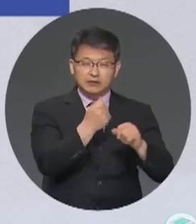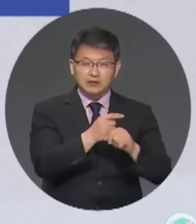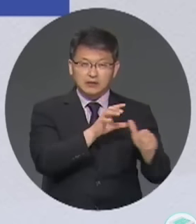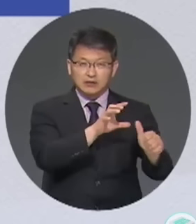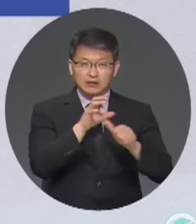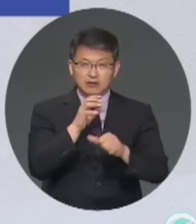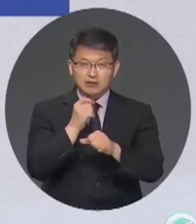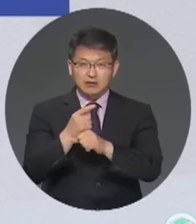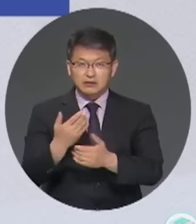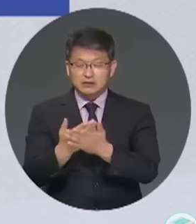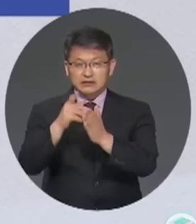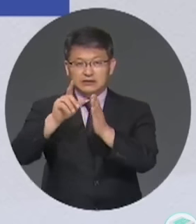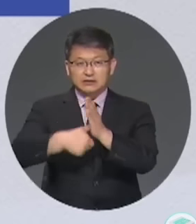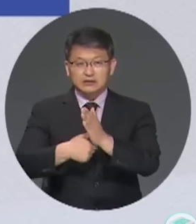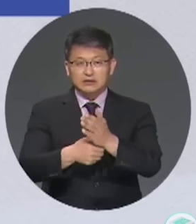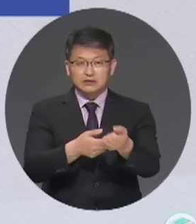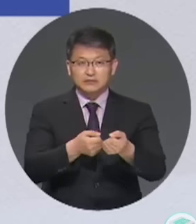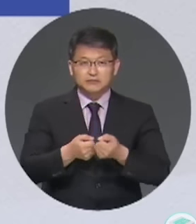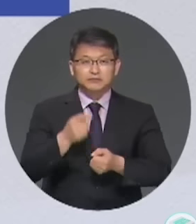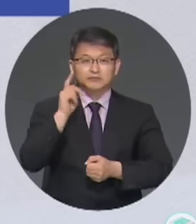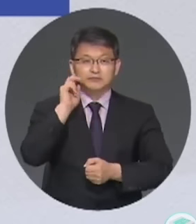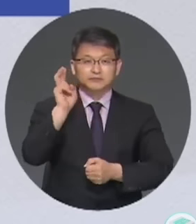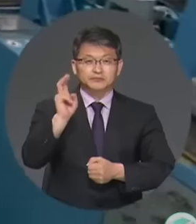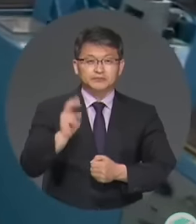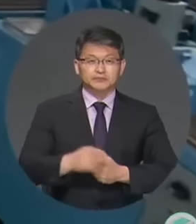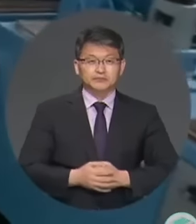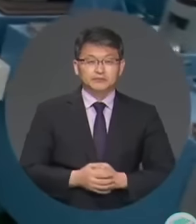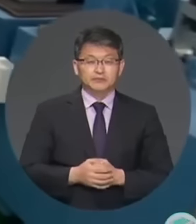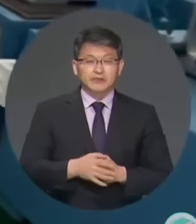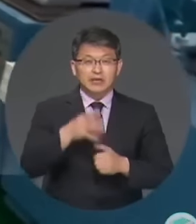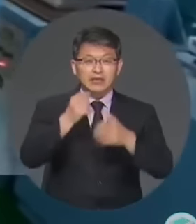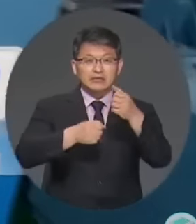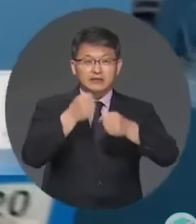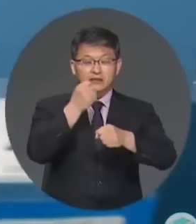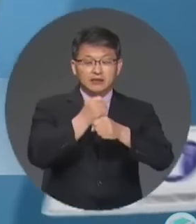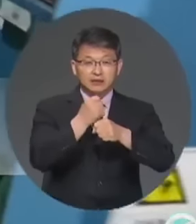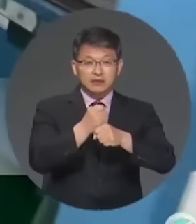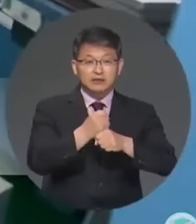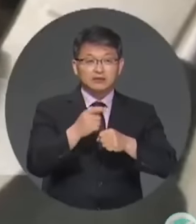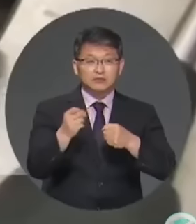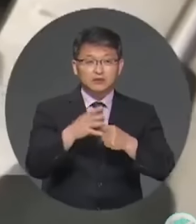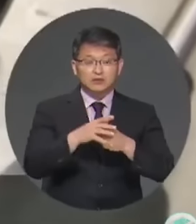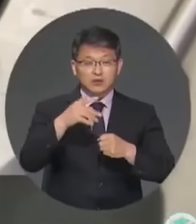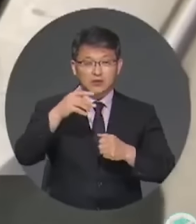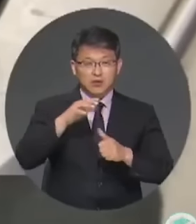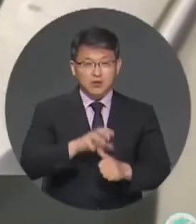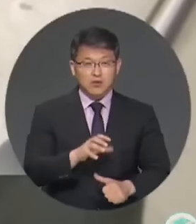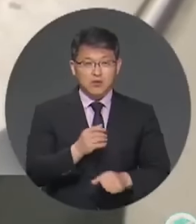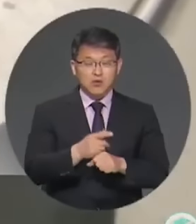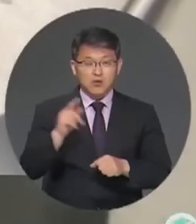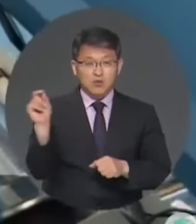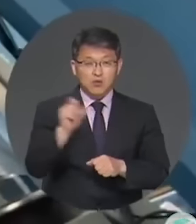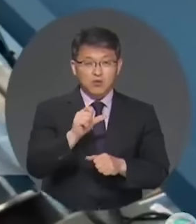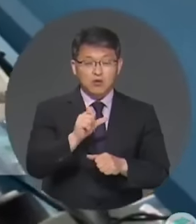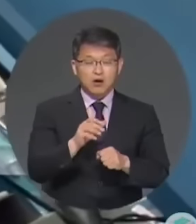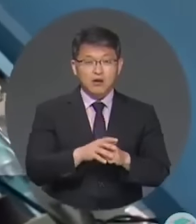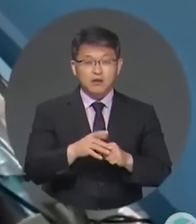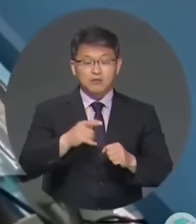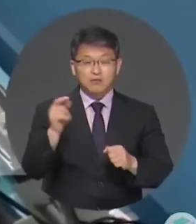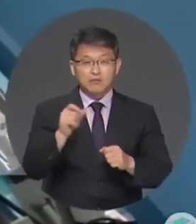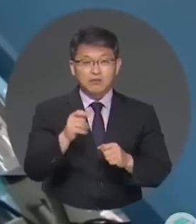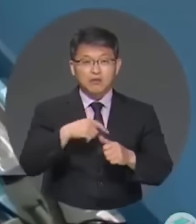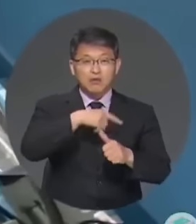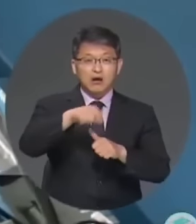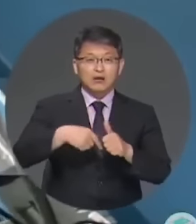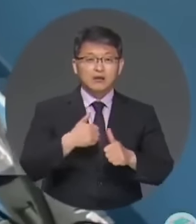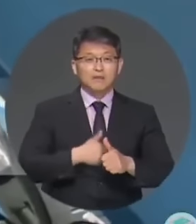항공용 가스터빈의 개발 시기를 앞당길 것으로 기대됩니다. 엔진 개발과 더불어 초고온, 초고압, 초고속의 극한 환경을